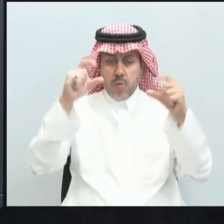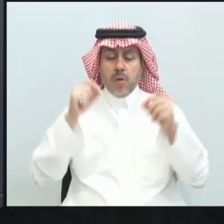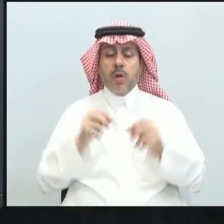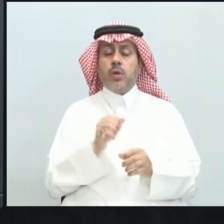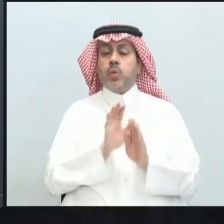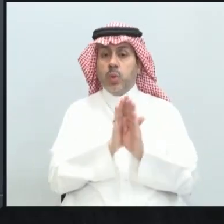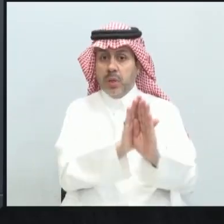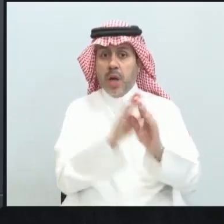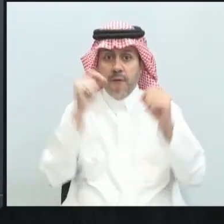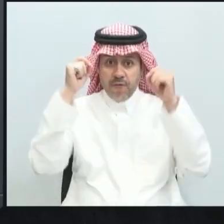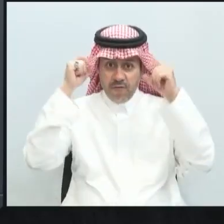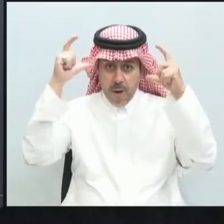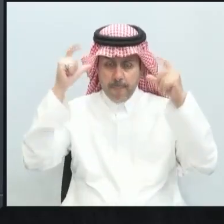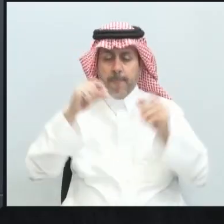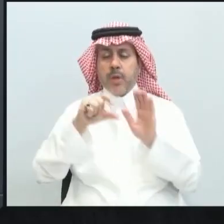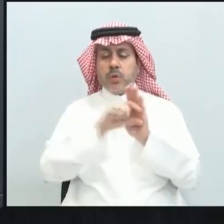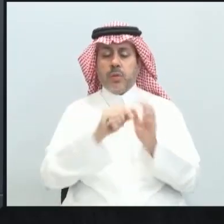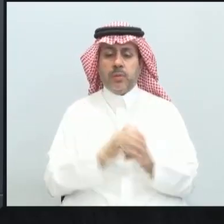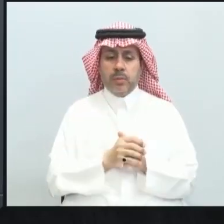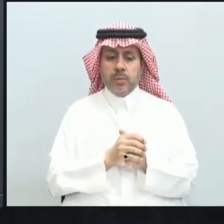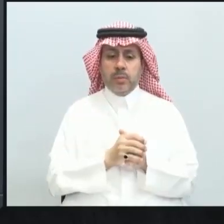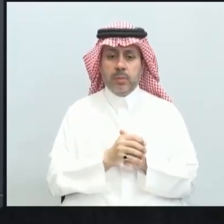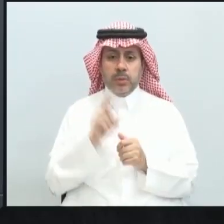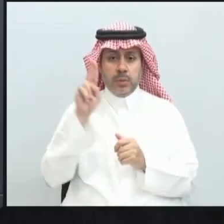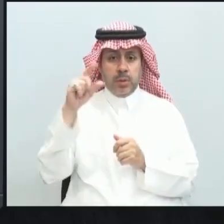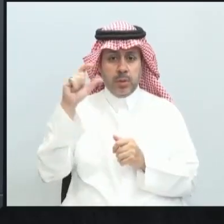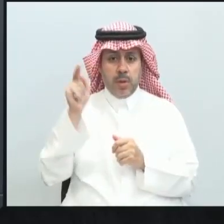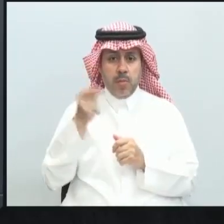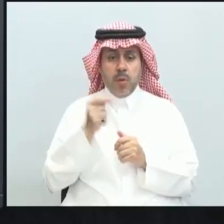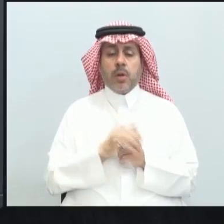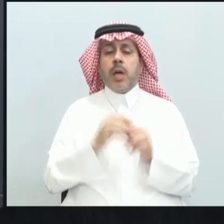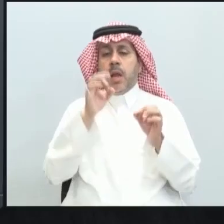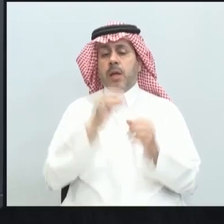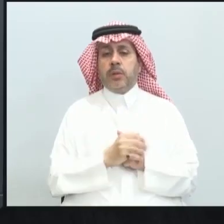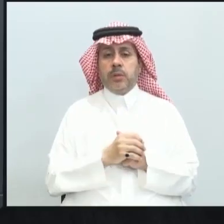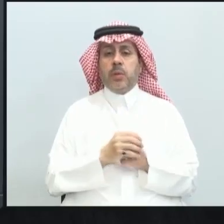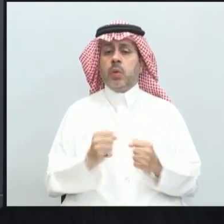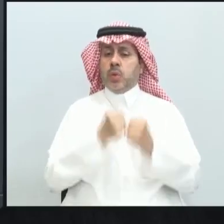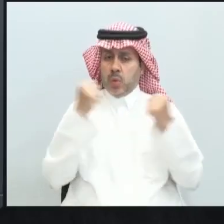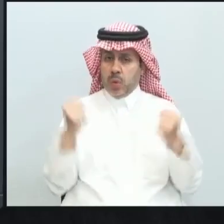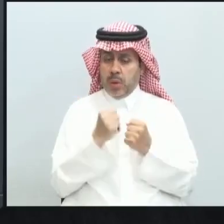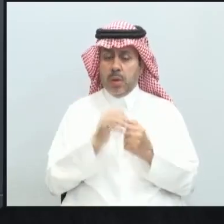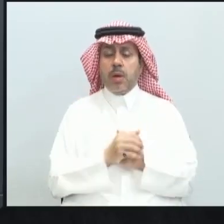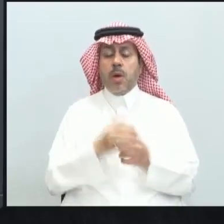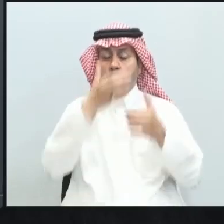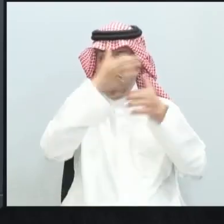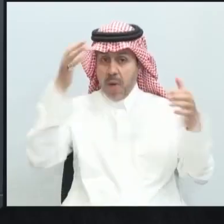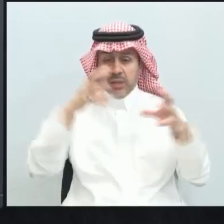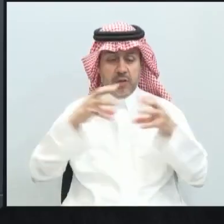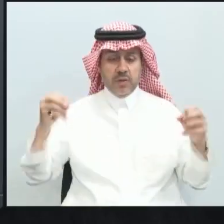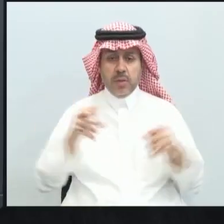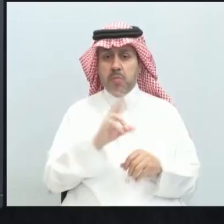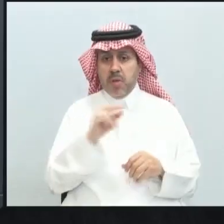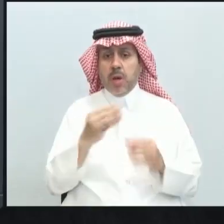فهم السوره ويعين كذلك على تدبر اياتها وقد عني بعض اهل التفسير كابن عاشور رحمه الله